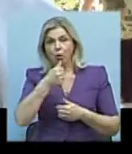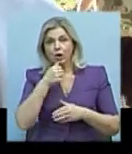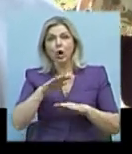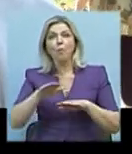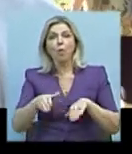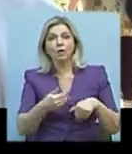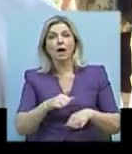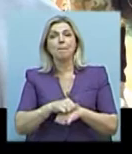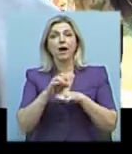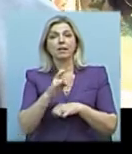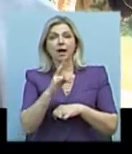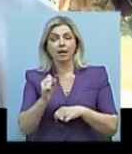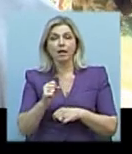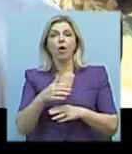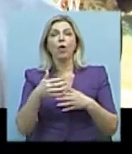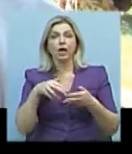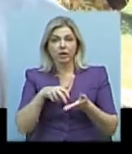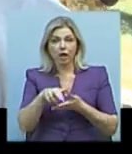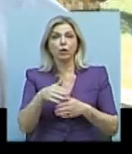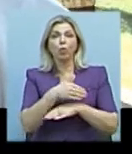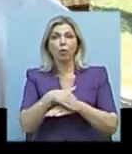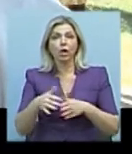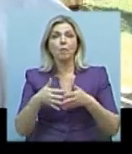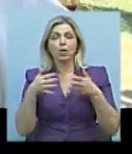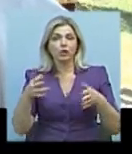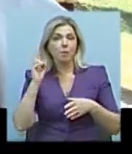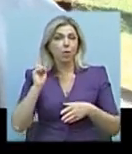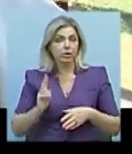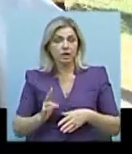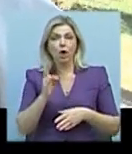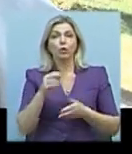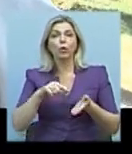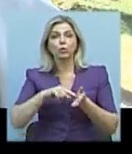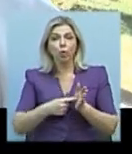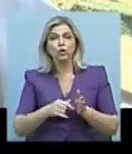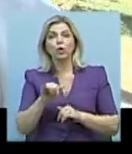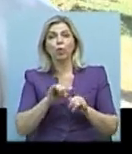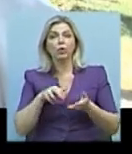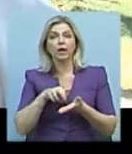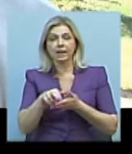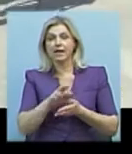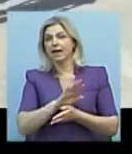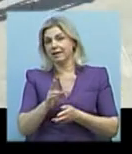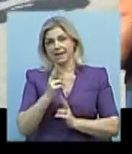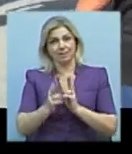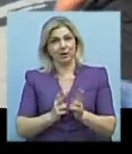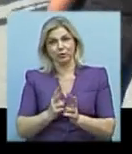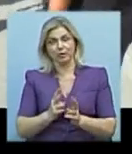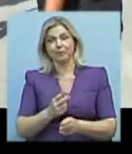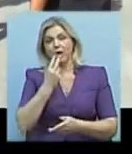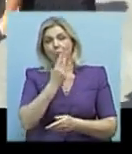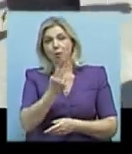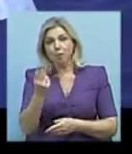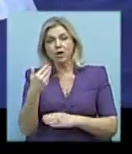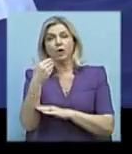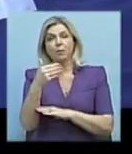йдемо вулицею Велика Морська, але точки, куди ми йдемо, традиційно не змінюються. Побачили прапори